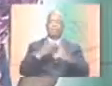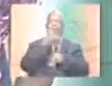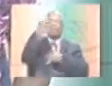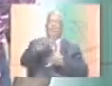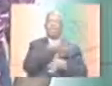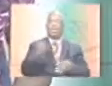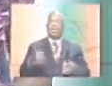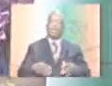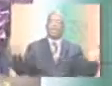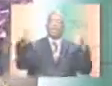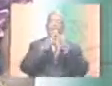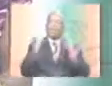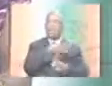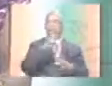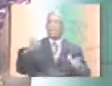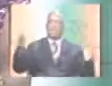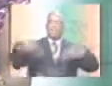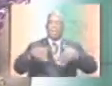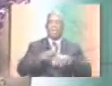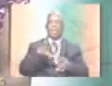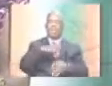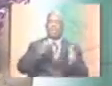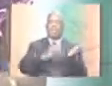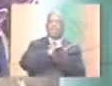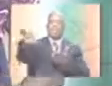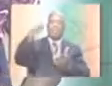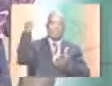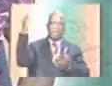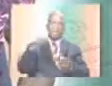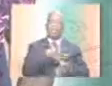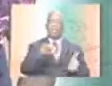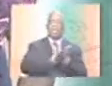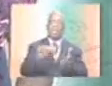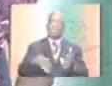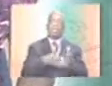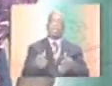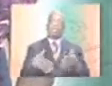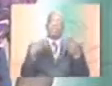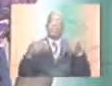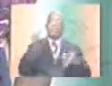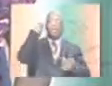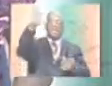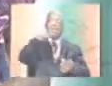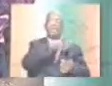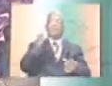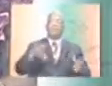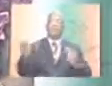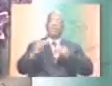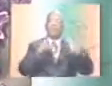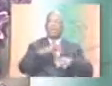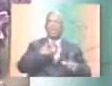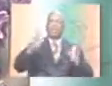Après le Forum national des jeunes la semaine dernière, c'est au tour du mouvement des femmes actives